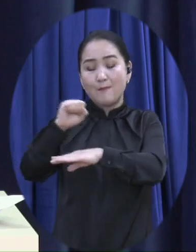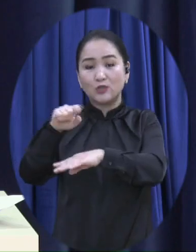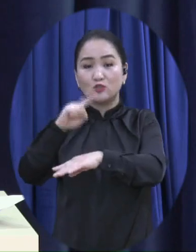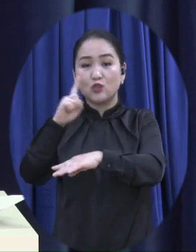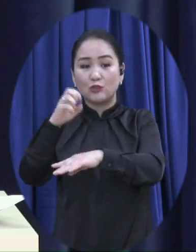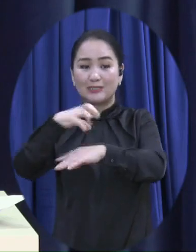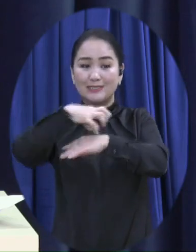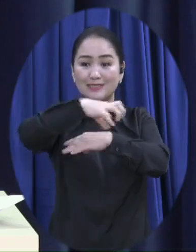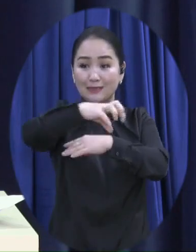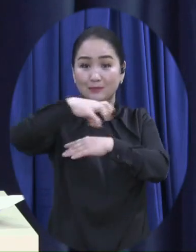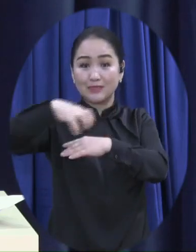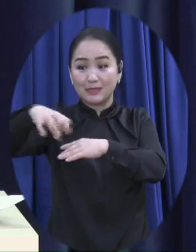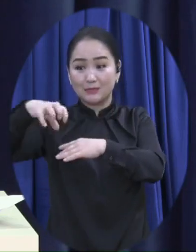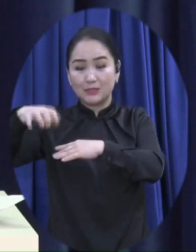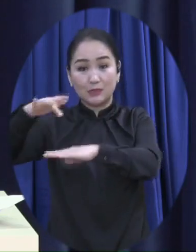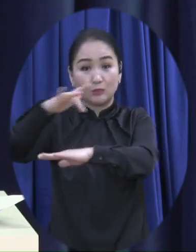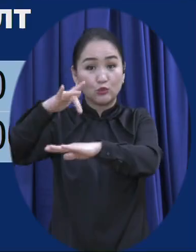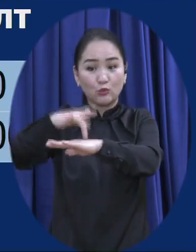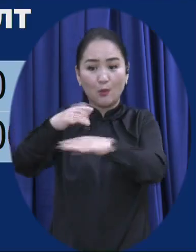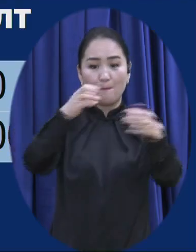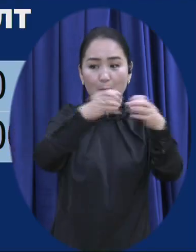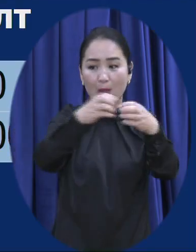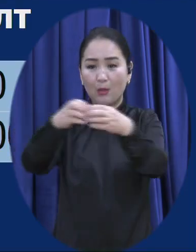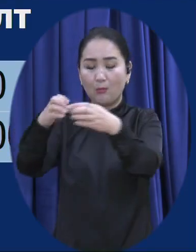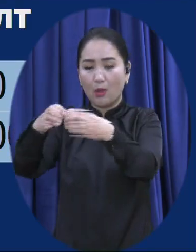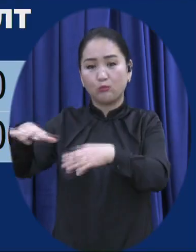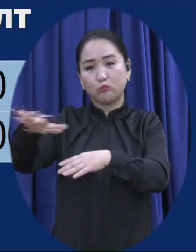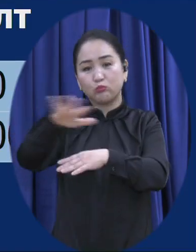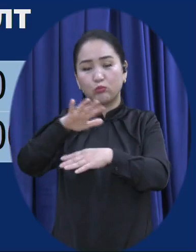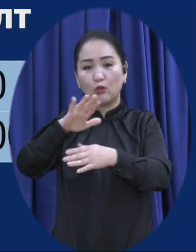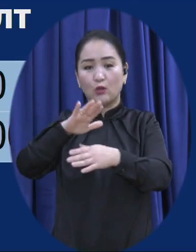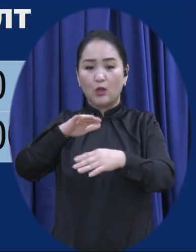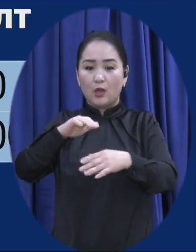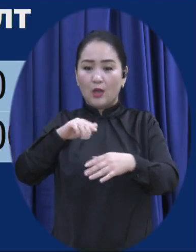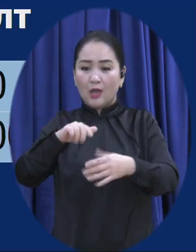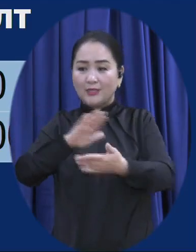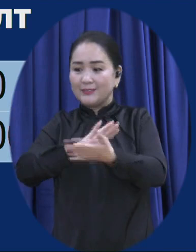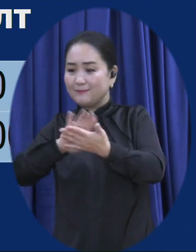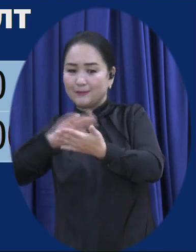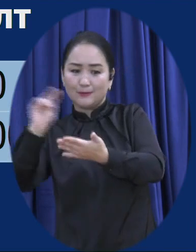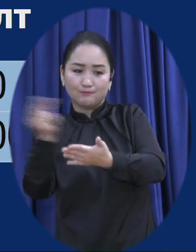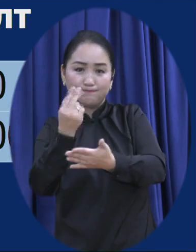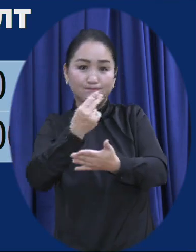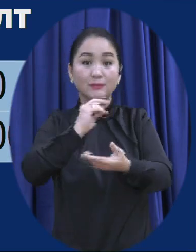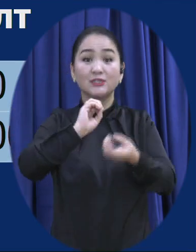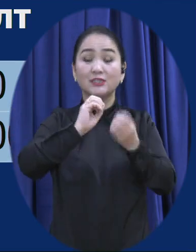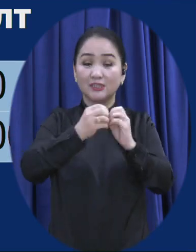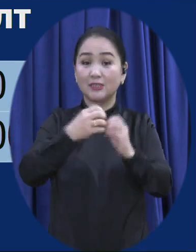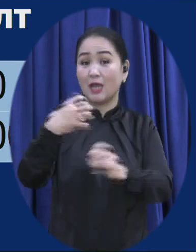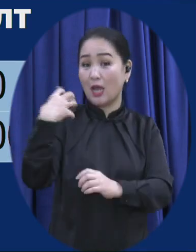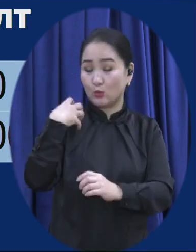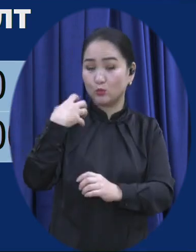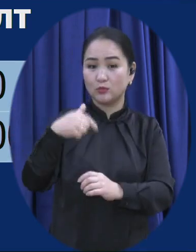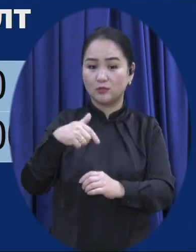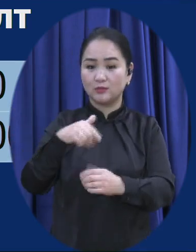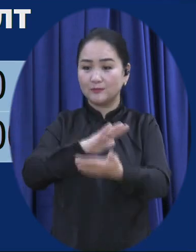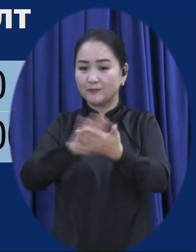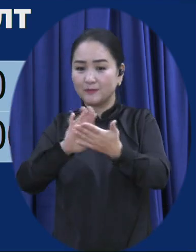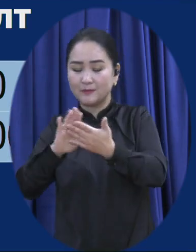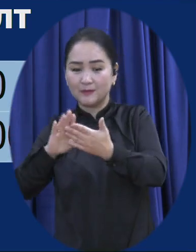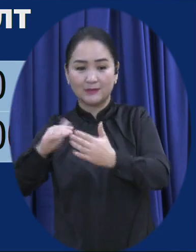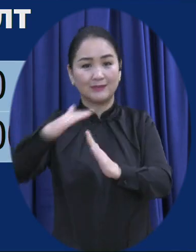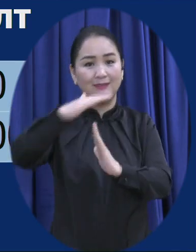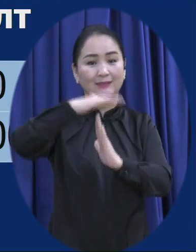салбар төвүүдийн багууд бол голомтын эцсийн одоо халдвар гүйтлийг хийж голомтыг одоо цомтгох ийм